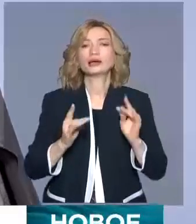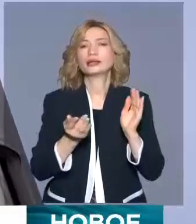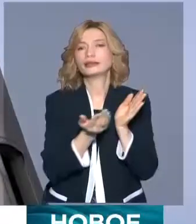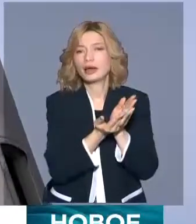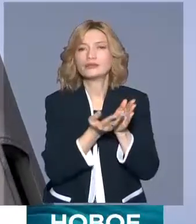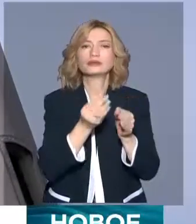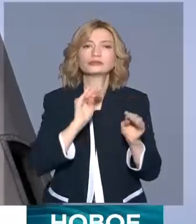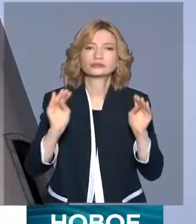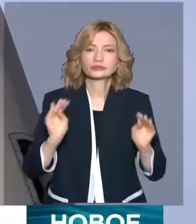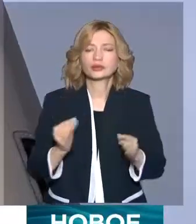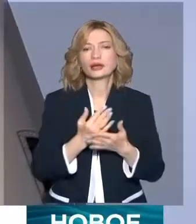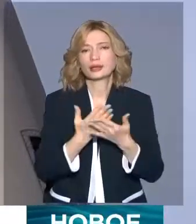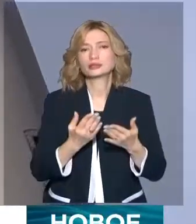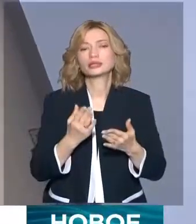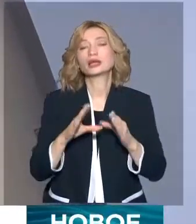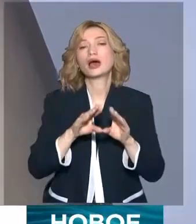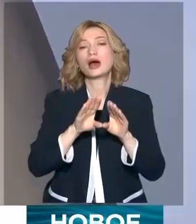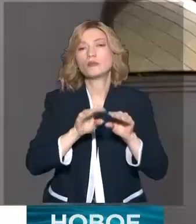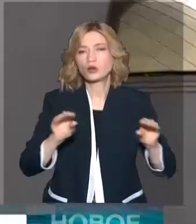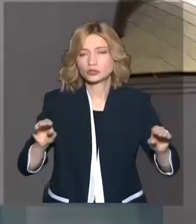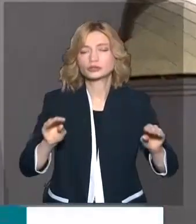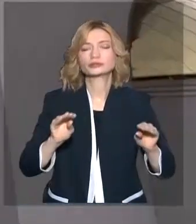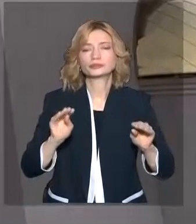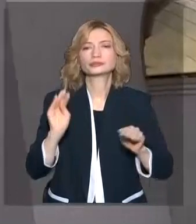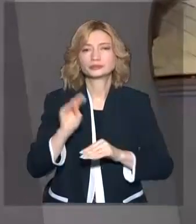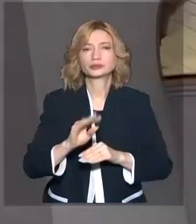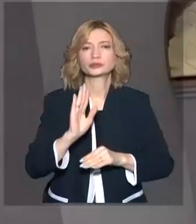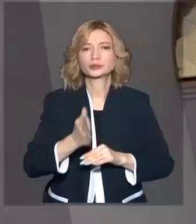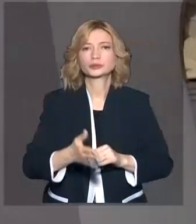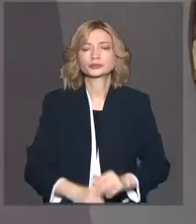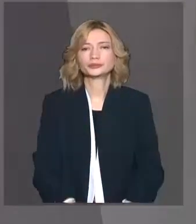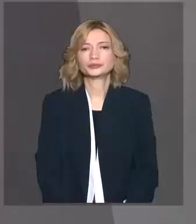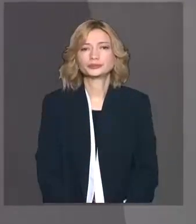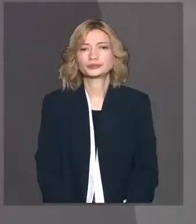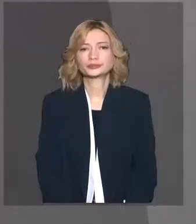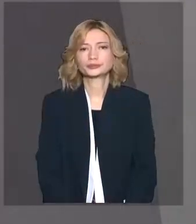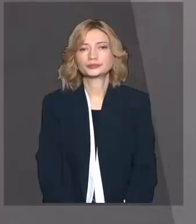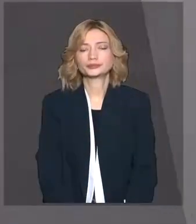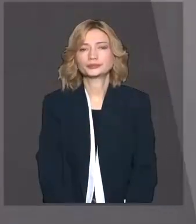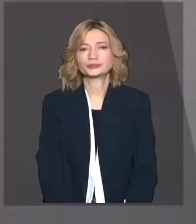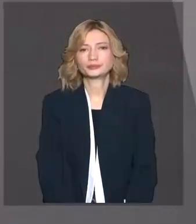формы. Предусмотрена и автостоянка. Индира Баймухамбет, Михаил Казначеев. Новое время. Петропавловск.